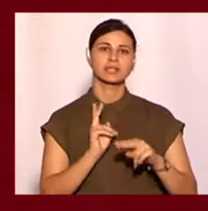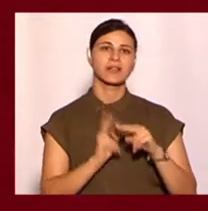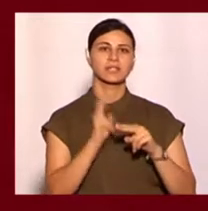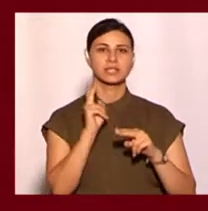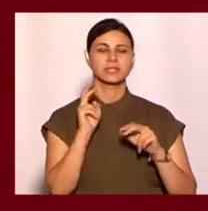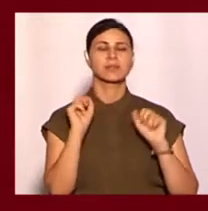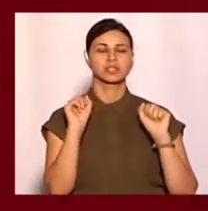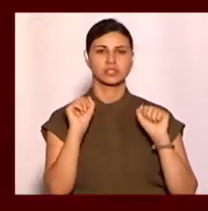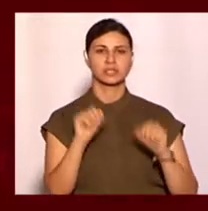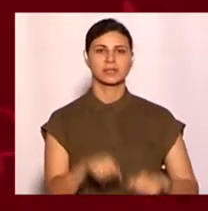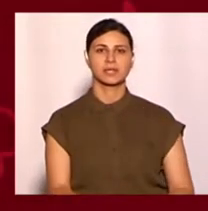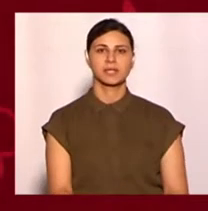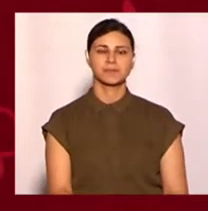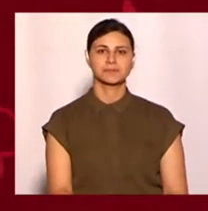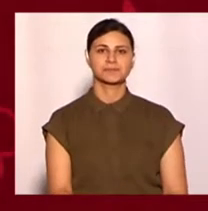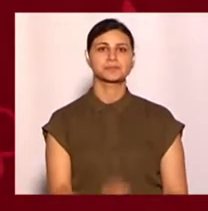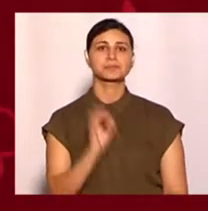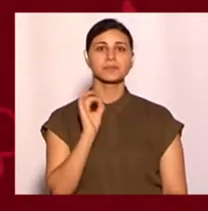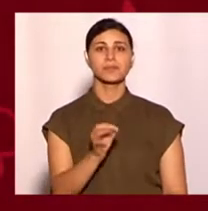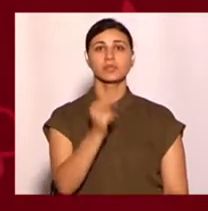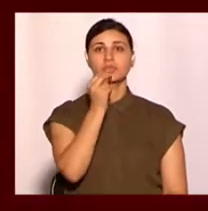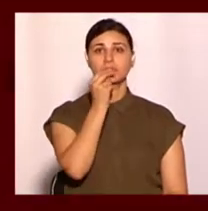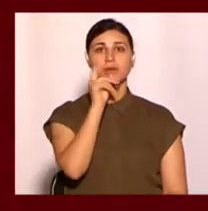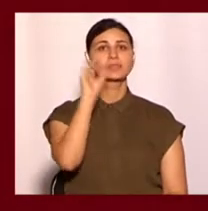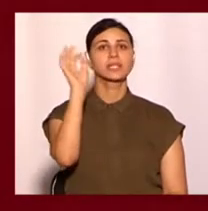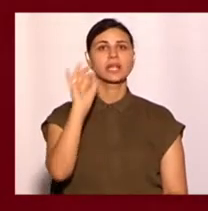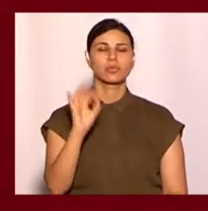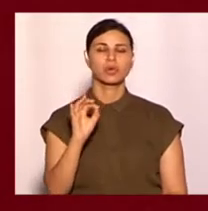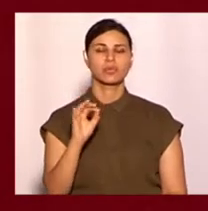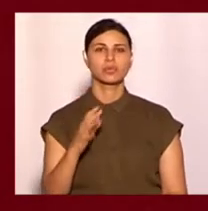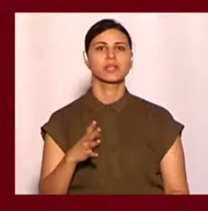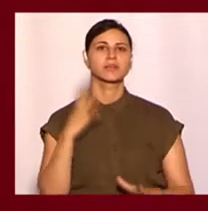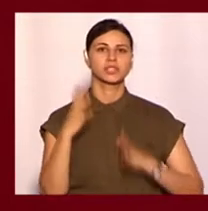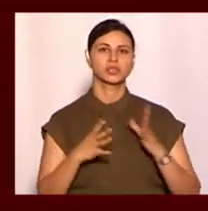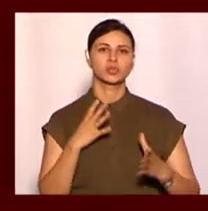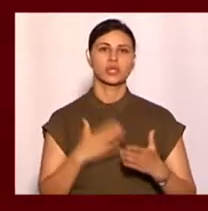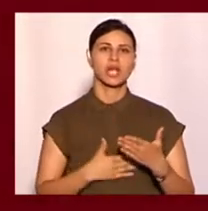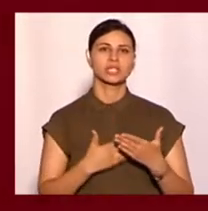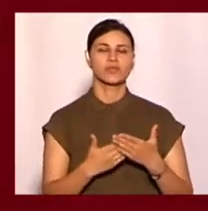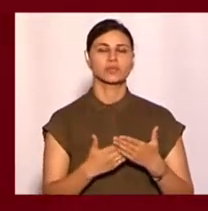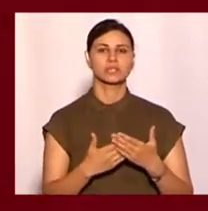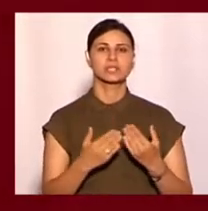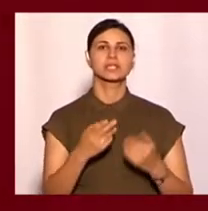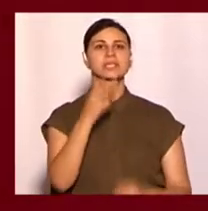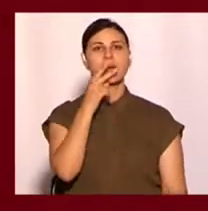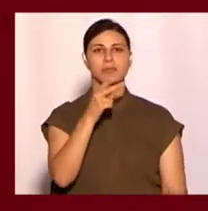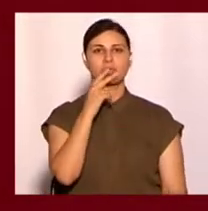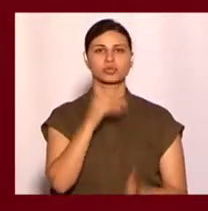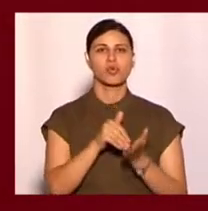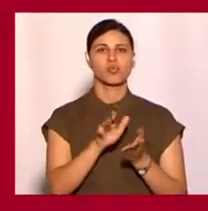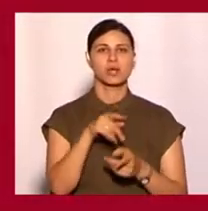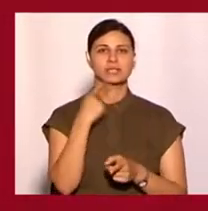აცილება შესაძლებელია. სწორი კვებით, რეგულარული ფიზიკური აქტივობით, თამბაქოზე უარის